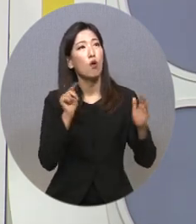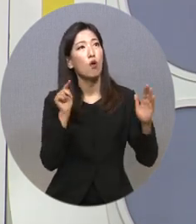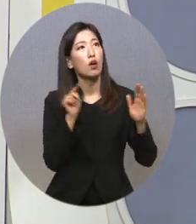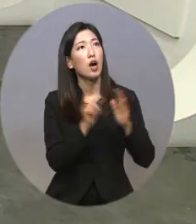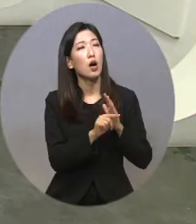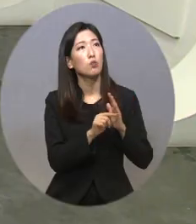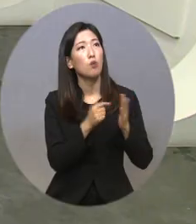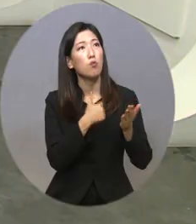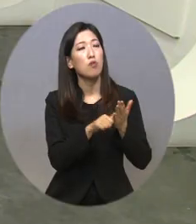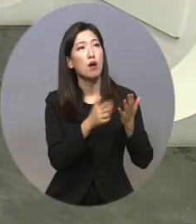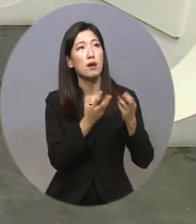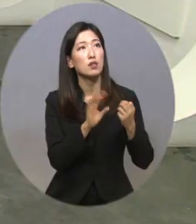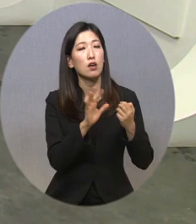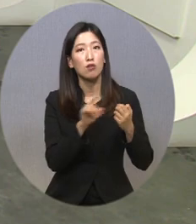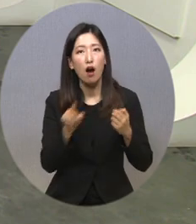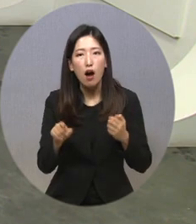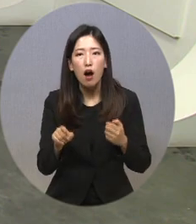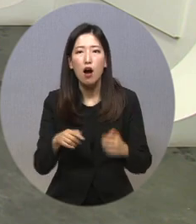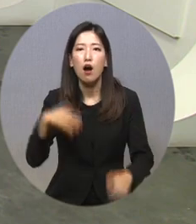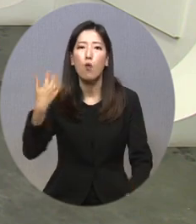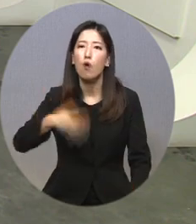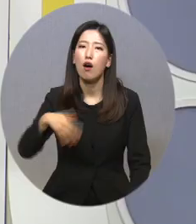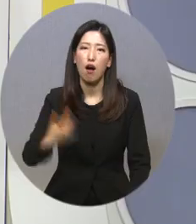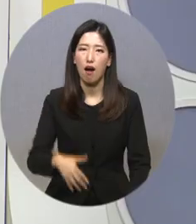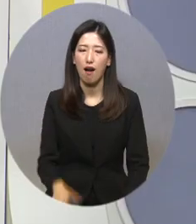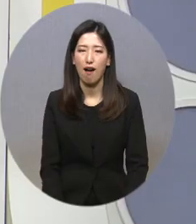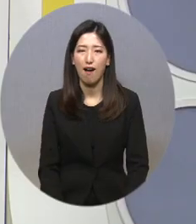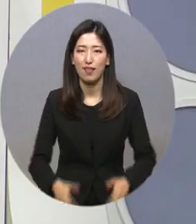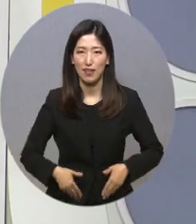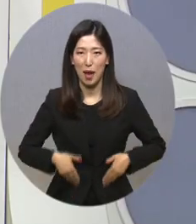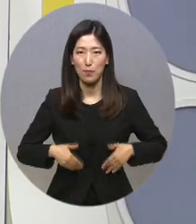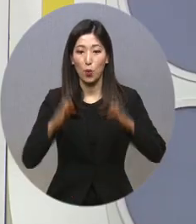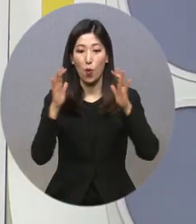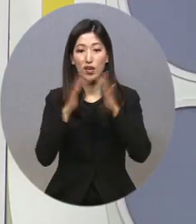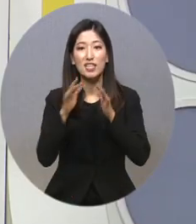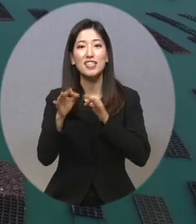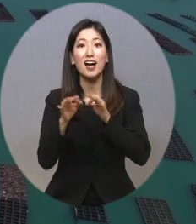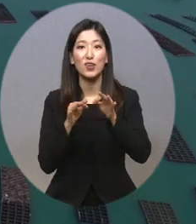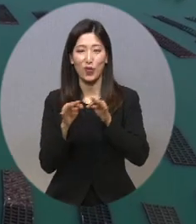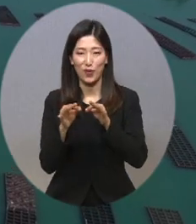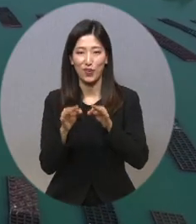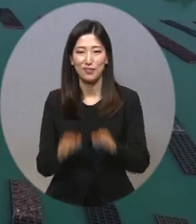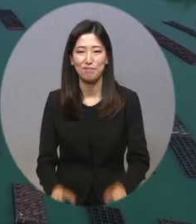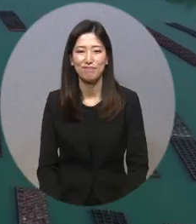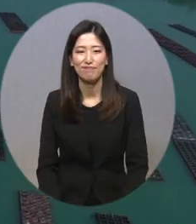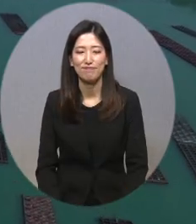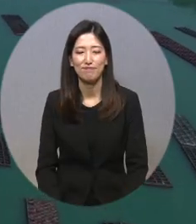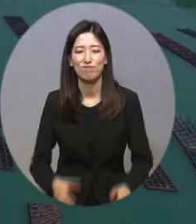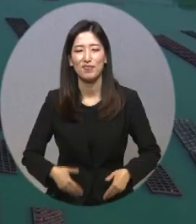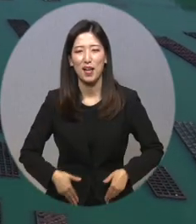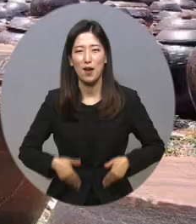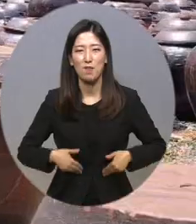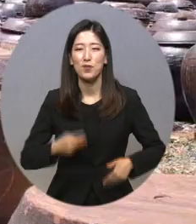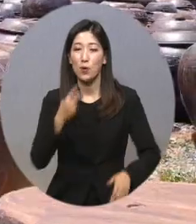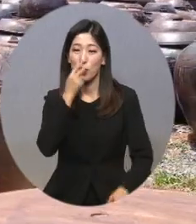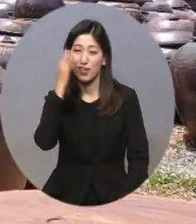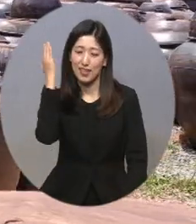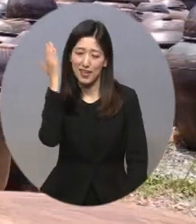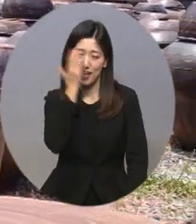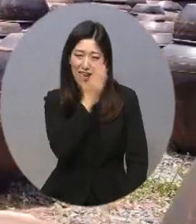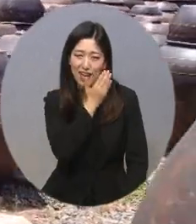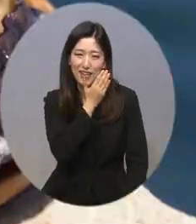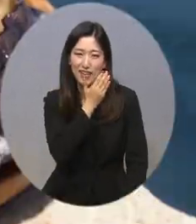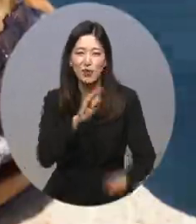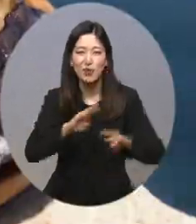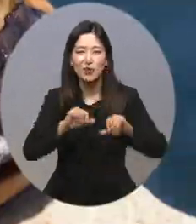않은데 남도장터 최고입니다. 남도장터에는 남도의 맑은 공기와 그다음에